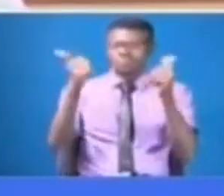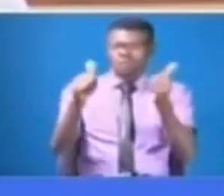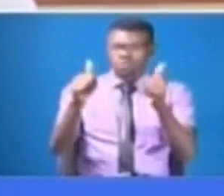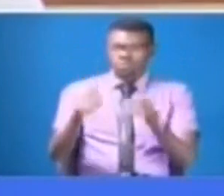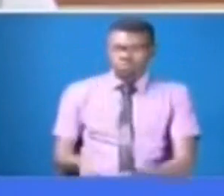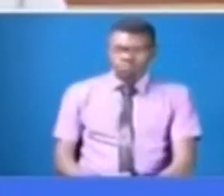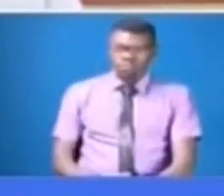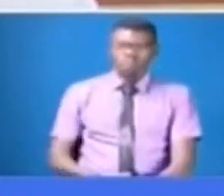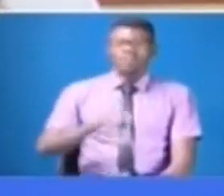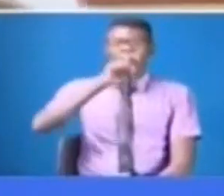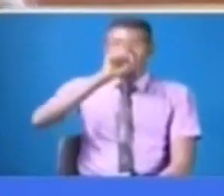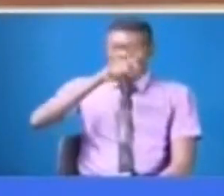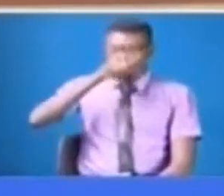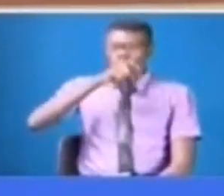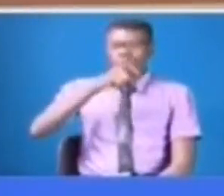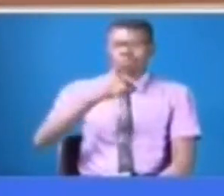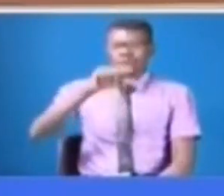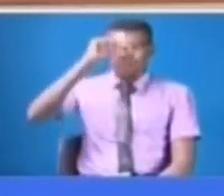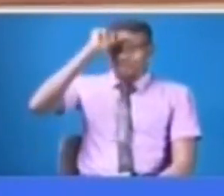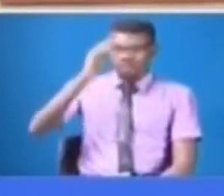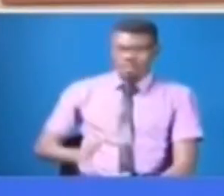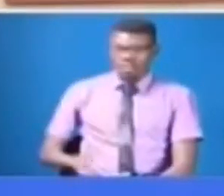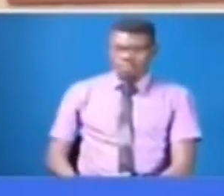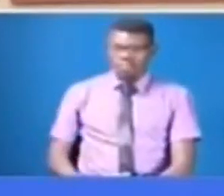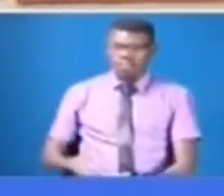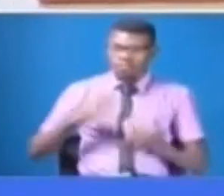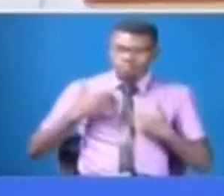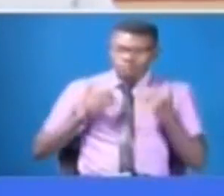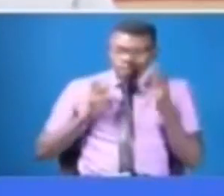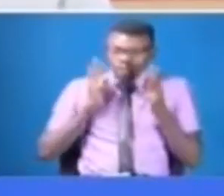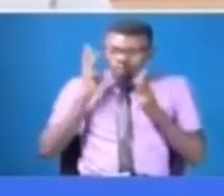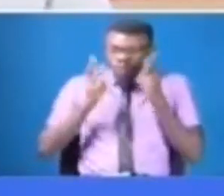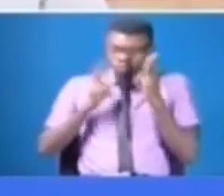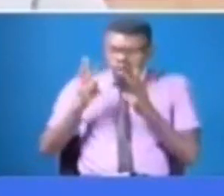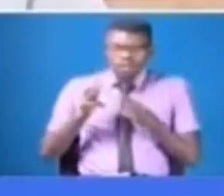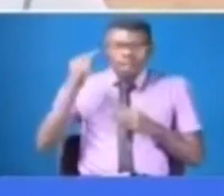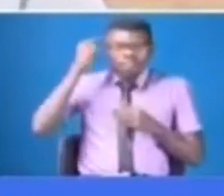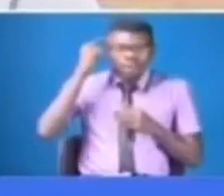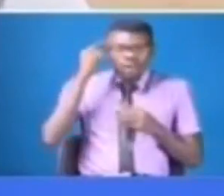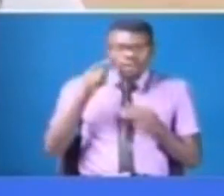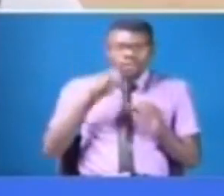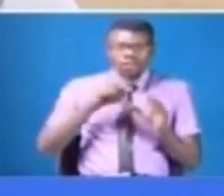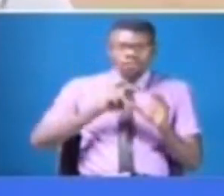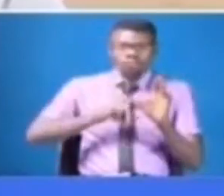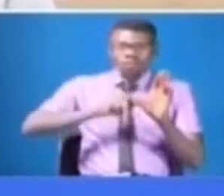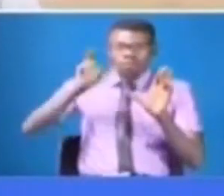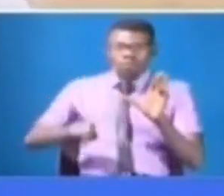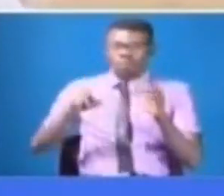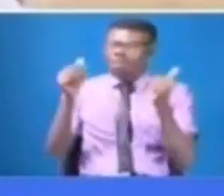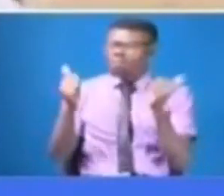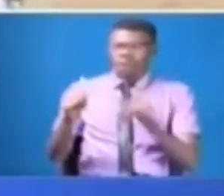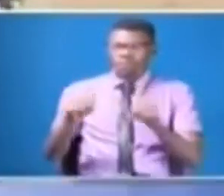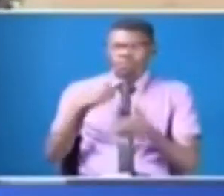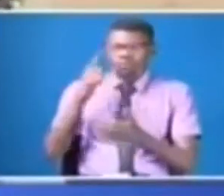He's a KANU governor. Hata watu wanapata wasiwasi ati ho, nene. Tumesema ya kwamba,